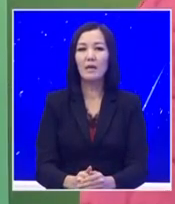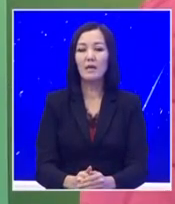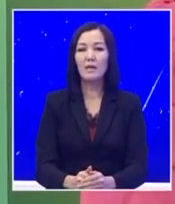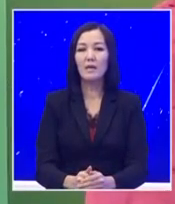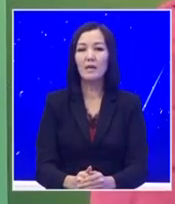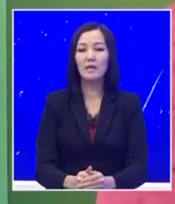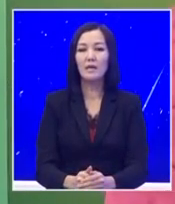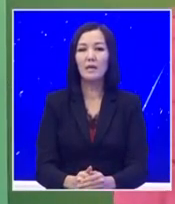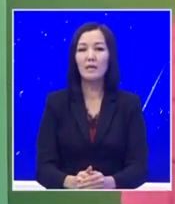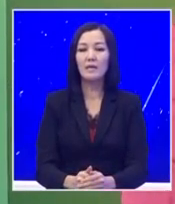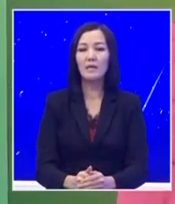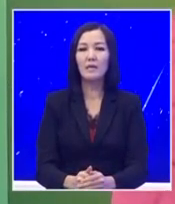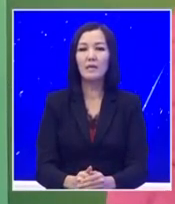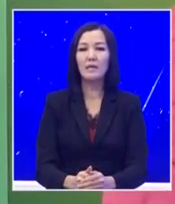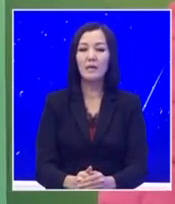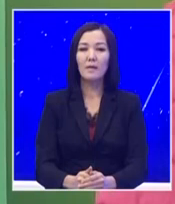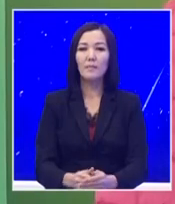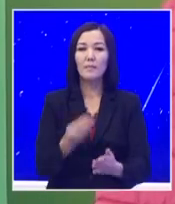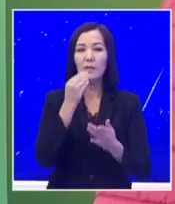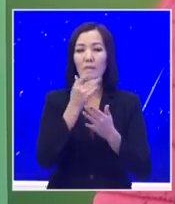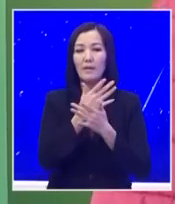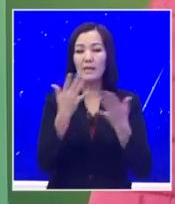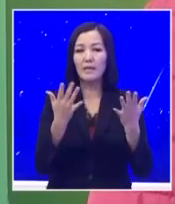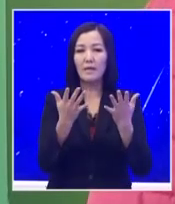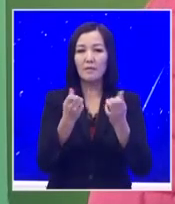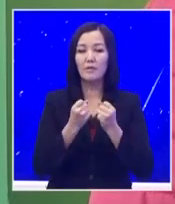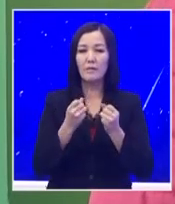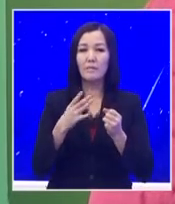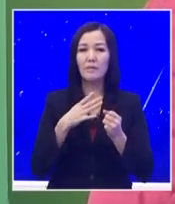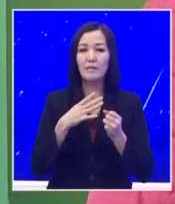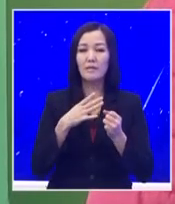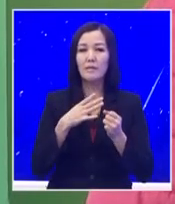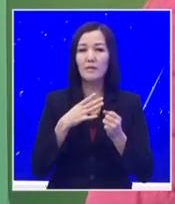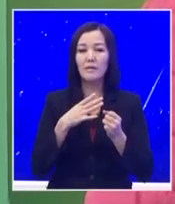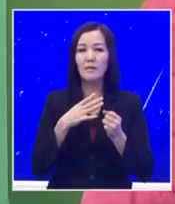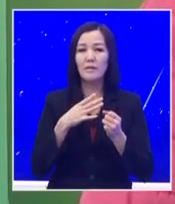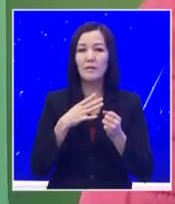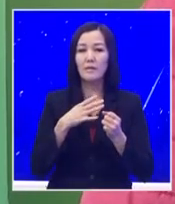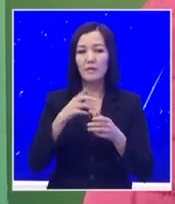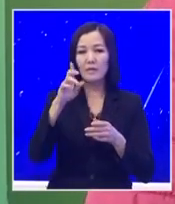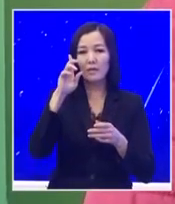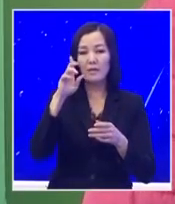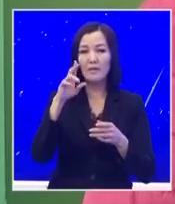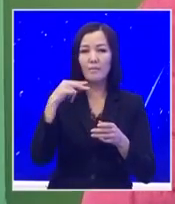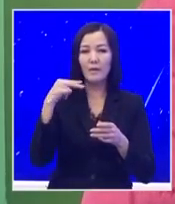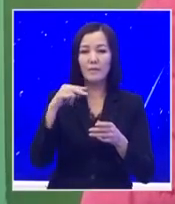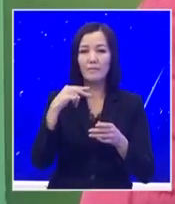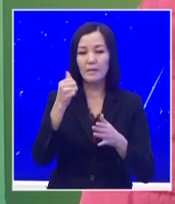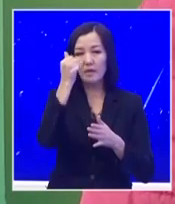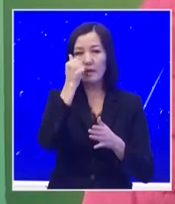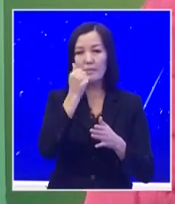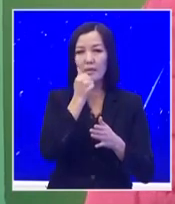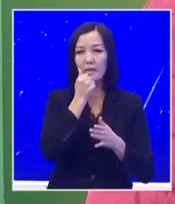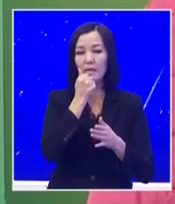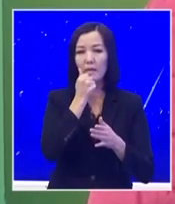Бүгін міне сөз пакетті алып атырмыз. Осы үкіметке рахмет, елбасымызға рахмет.